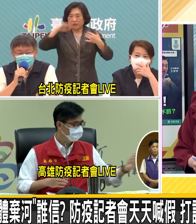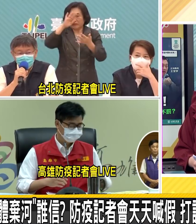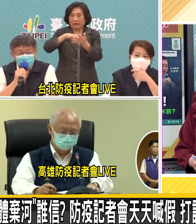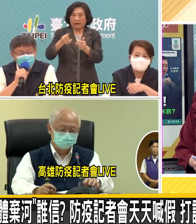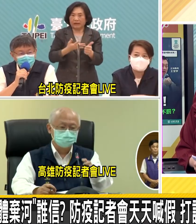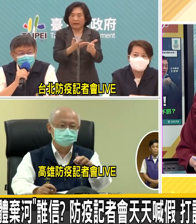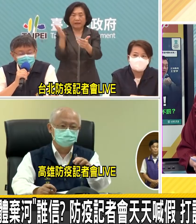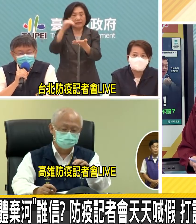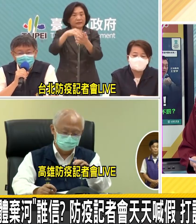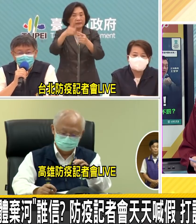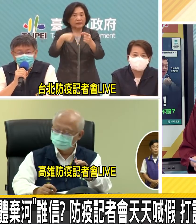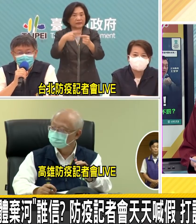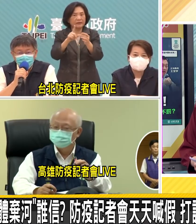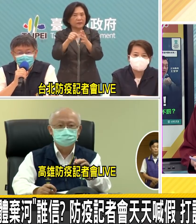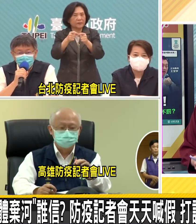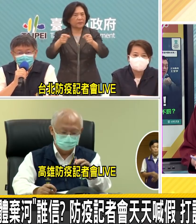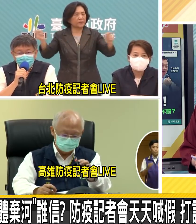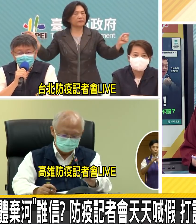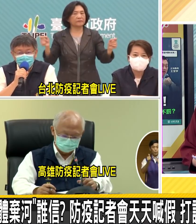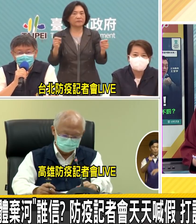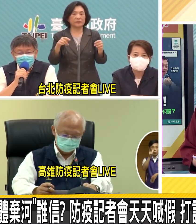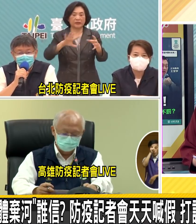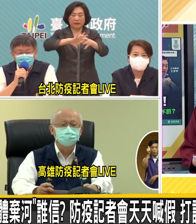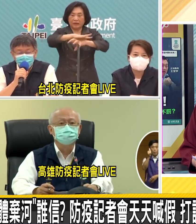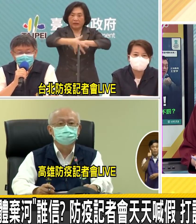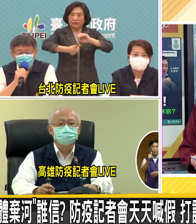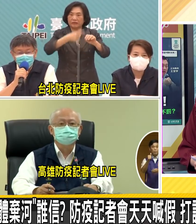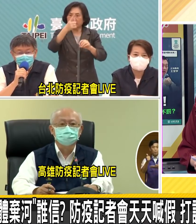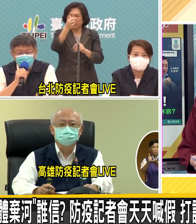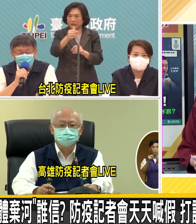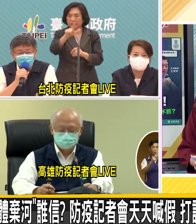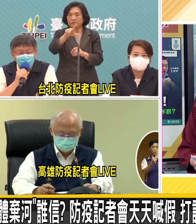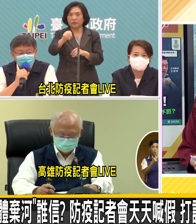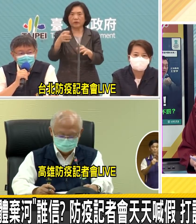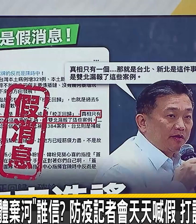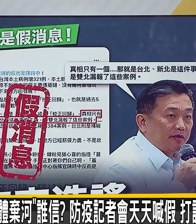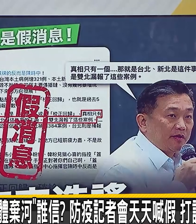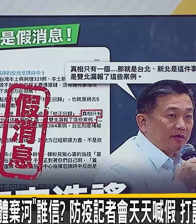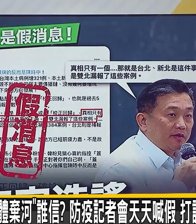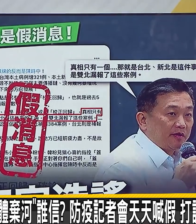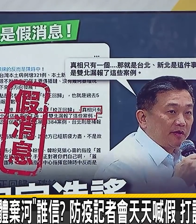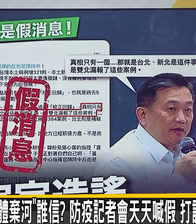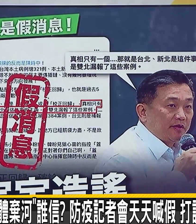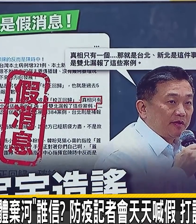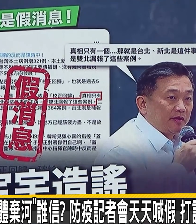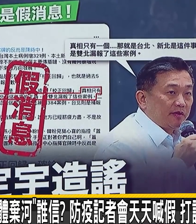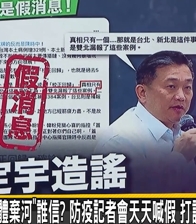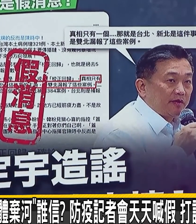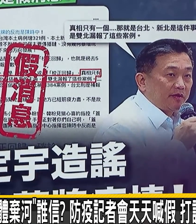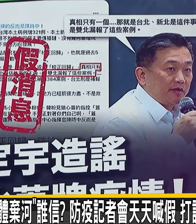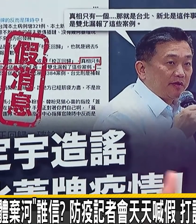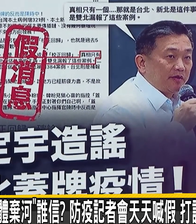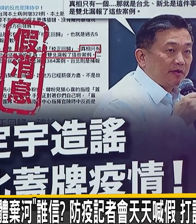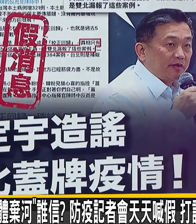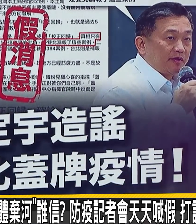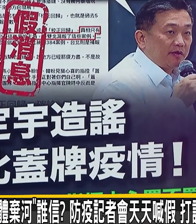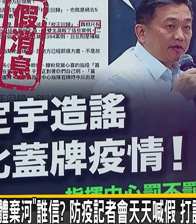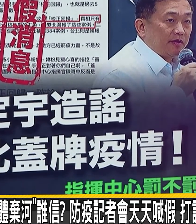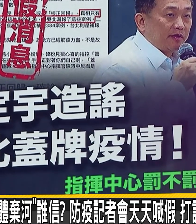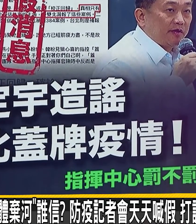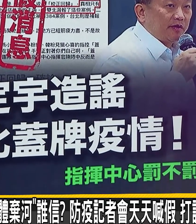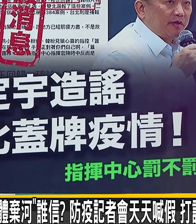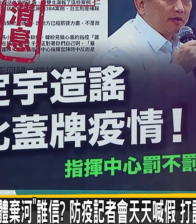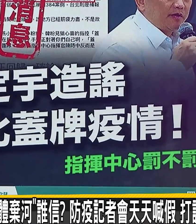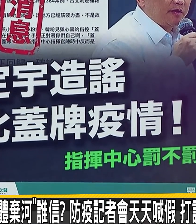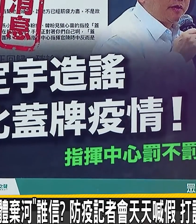这三个每一个事实我都已经摆在眼前了，政府你什么时候才要查？ 所以政府麻烦你检讨别人的时候，先看看自